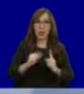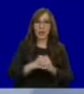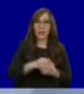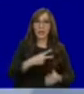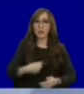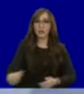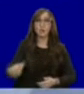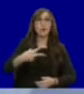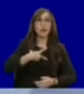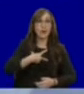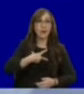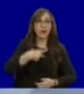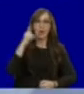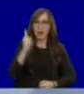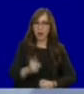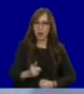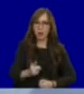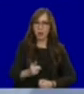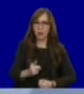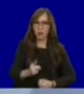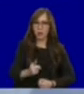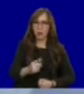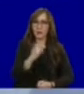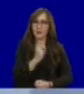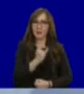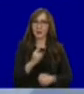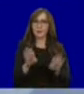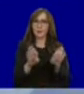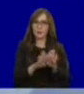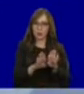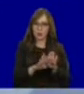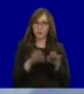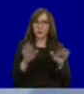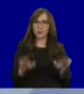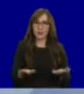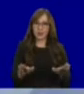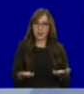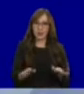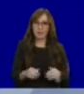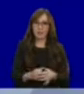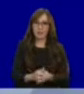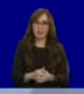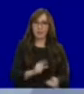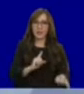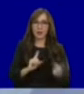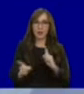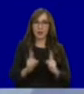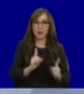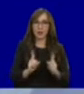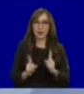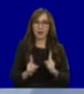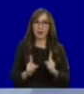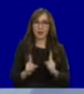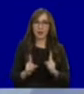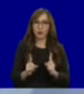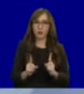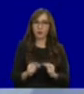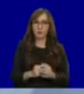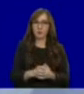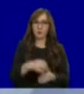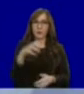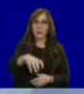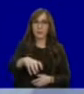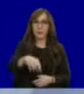Kalau ada infeksi harus segera ditutup sementara untuk sekolahnya. Dan kalau daerah itu sedang